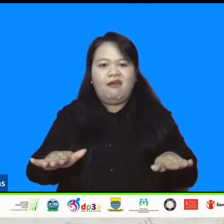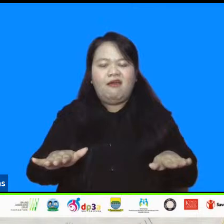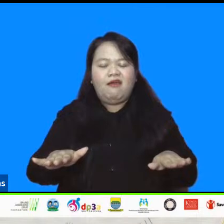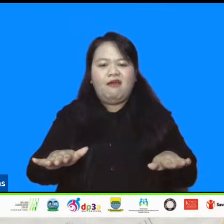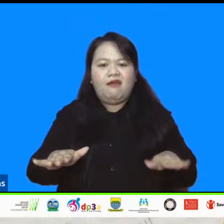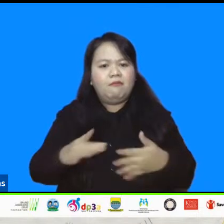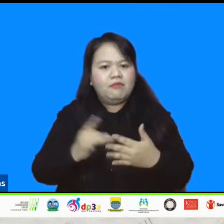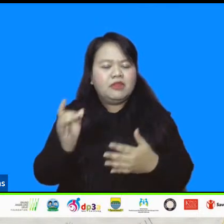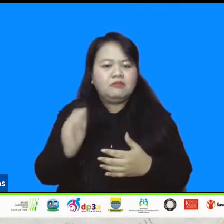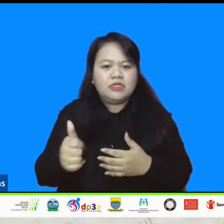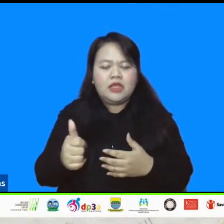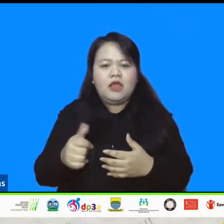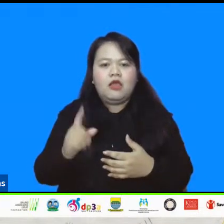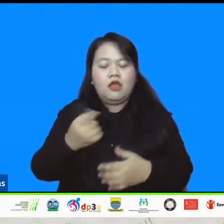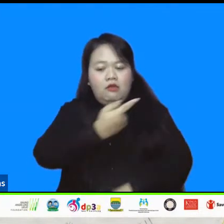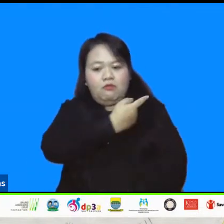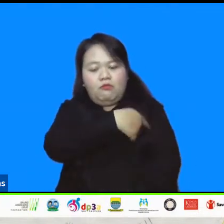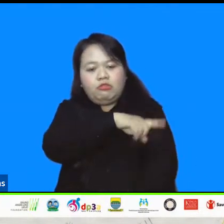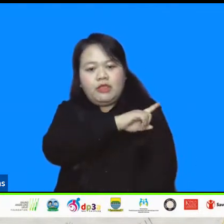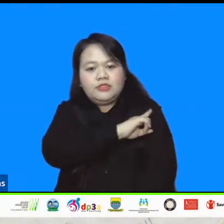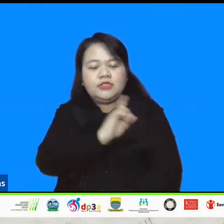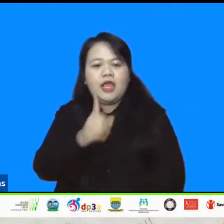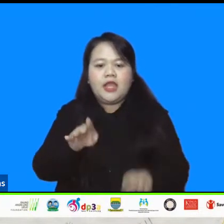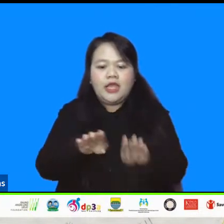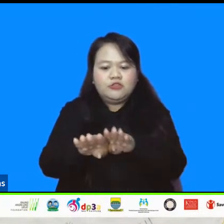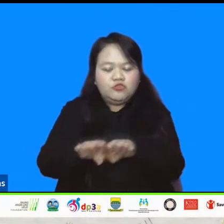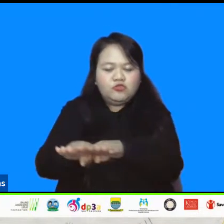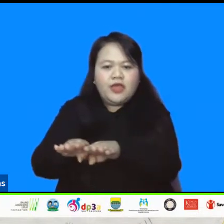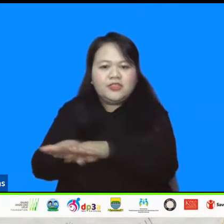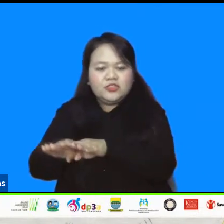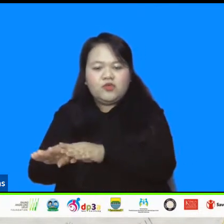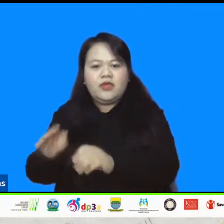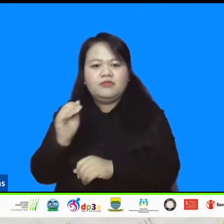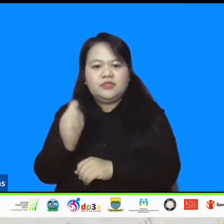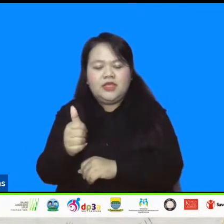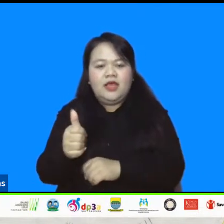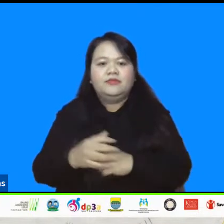mungkin kalau mereka punya bakat juga disesuaikan dengan bakat mereka